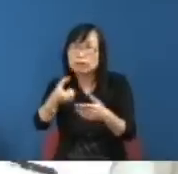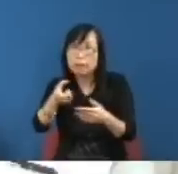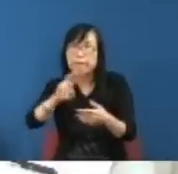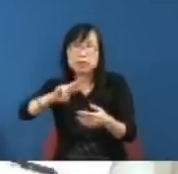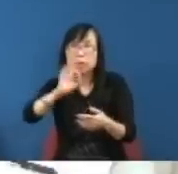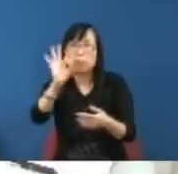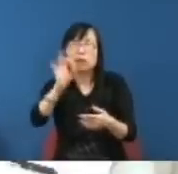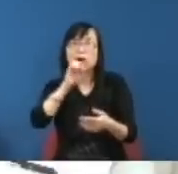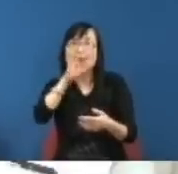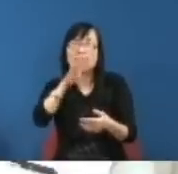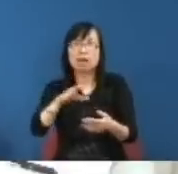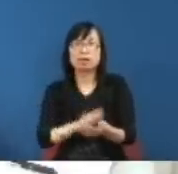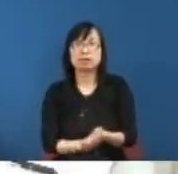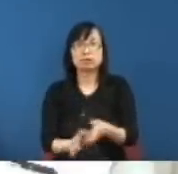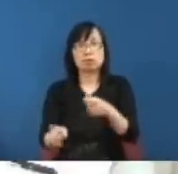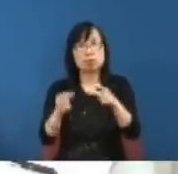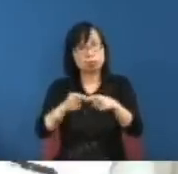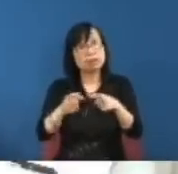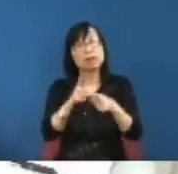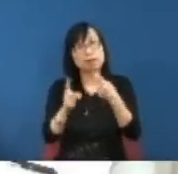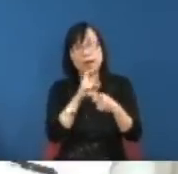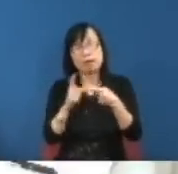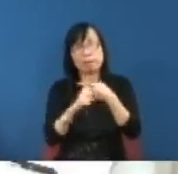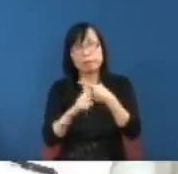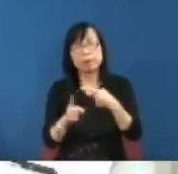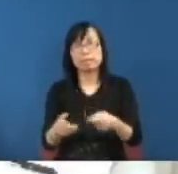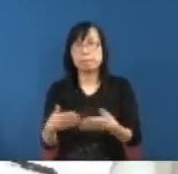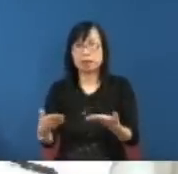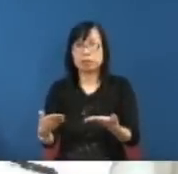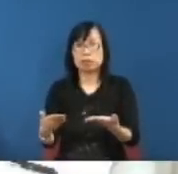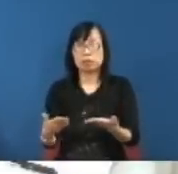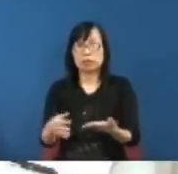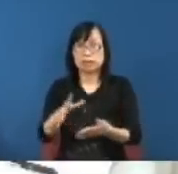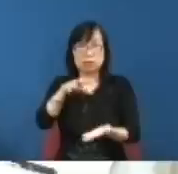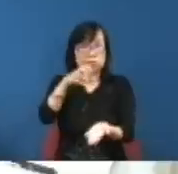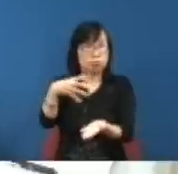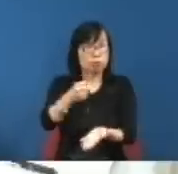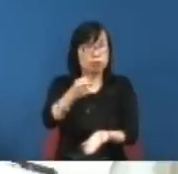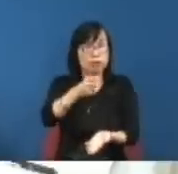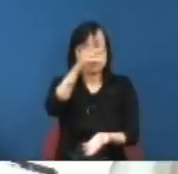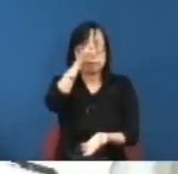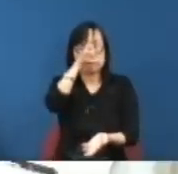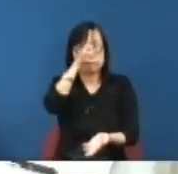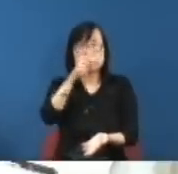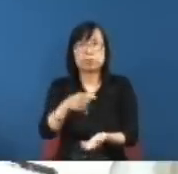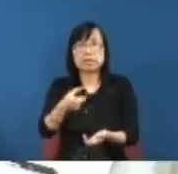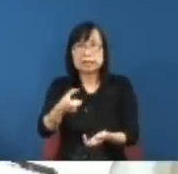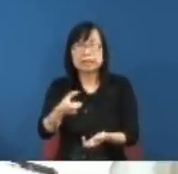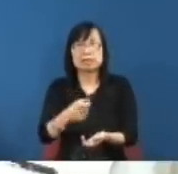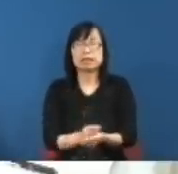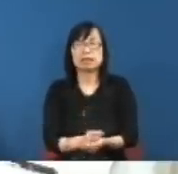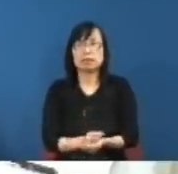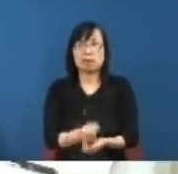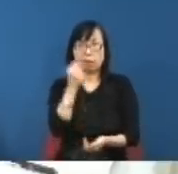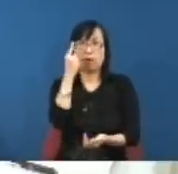咗冇議價能力嘅時候，當然工資向下跌啦。而由於呢啲原本掌握喺政府嘅資源同資本，